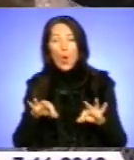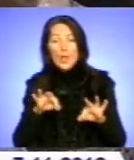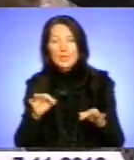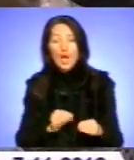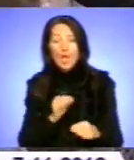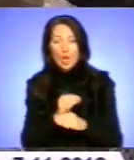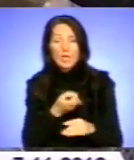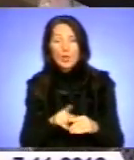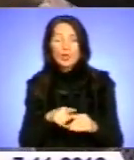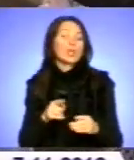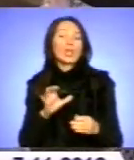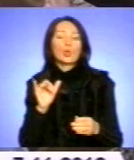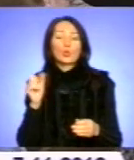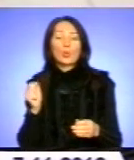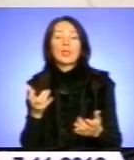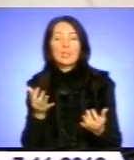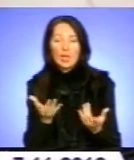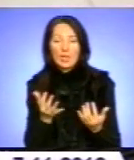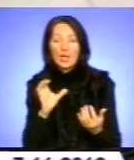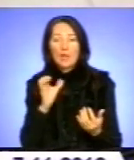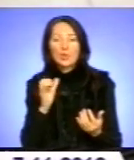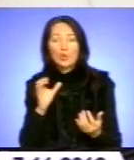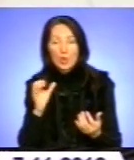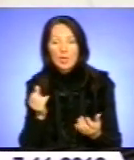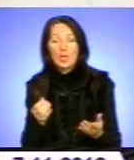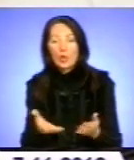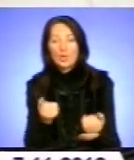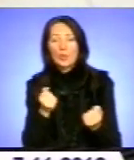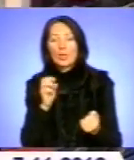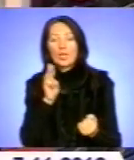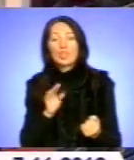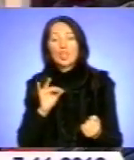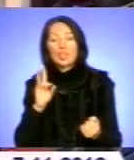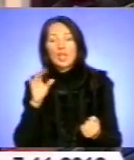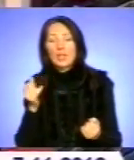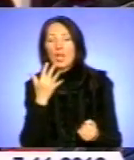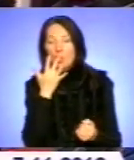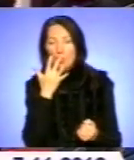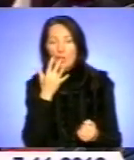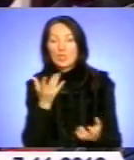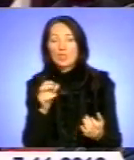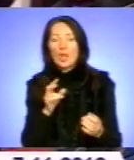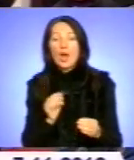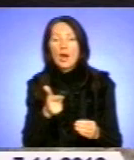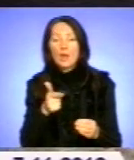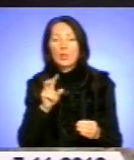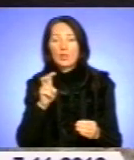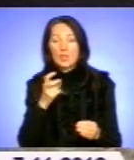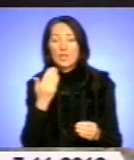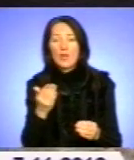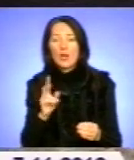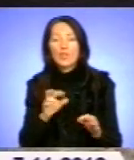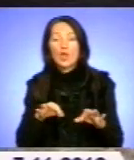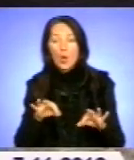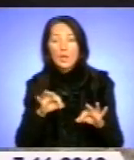суми ще кілька сотень і отримаєте шини імпортного виробника. Ще гривень так 200, і ваші колеса уже